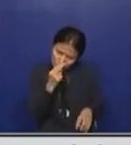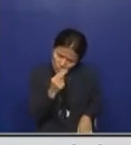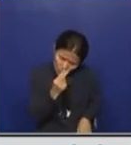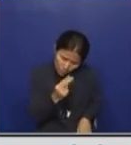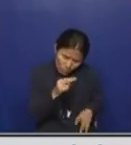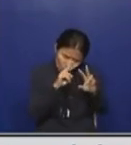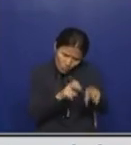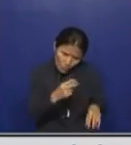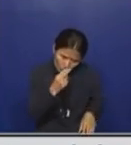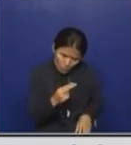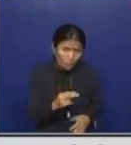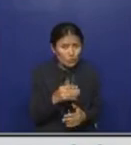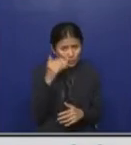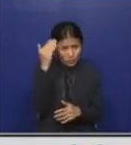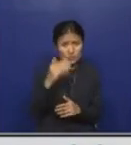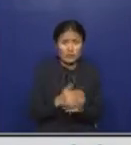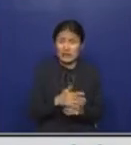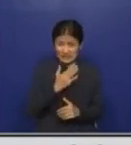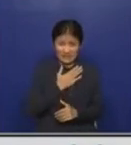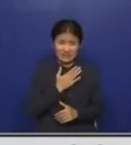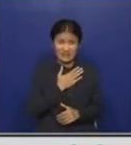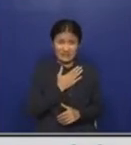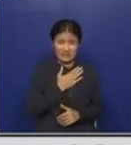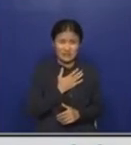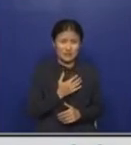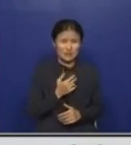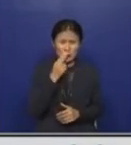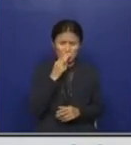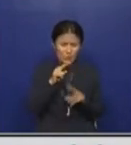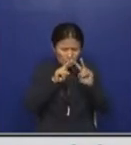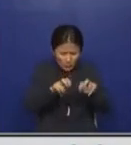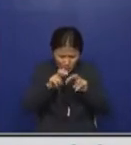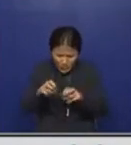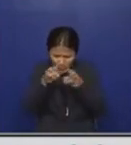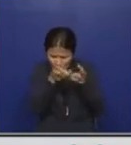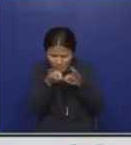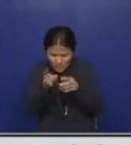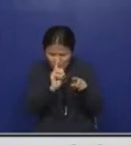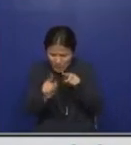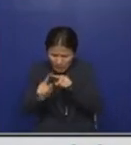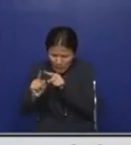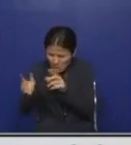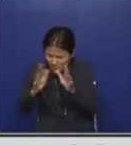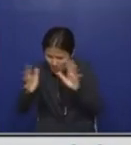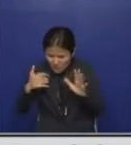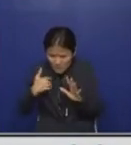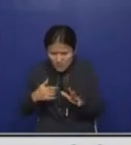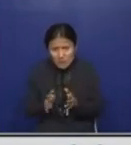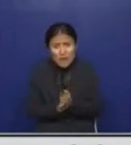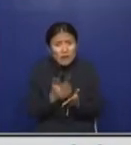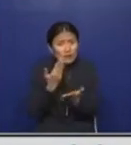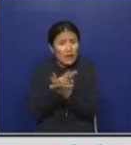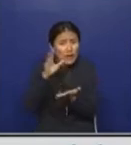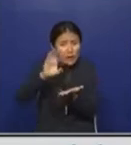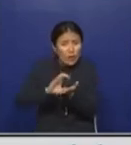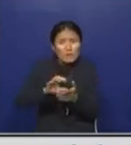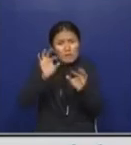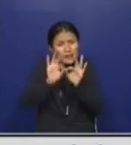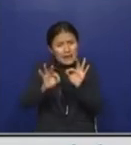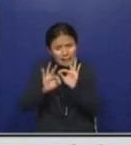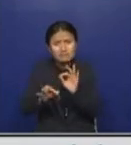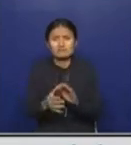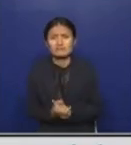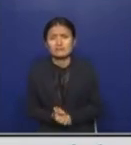บคอบและรอบด้านดิฉันศึกษามามีหลายวิธีที่จะประหยัดงบประมาณที่มาจากภาษีของพี่น้องประชาช